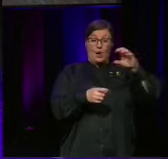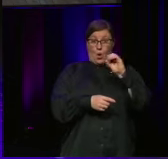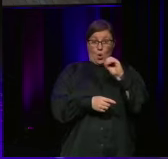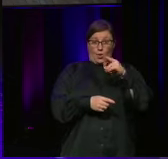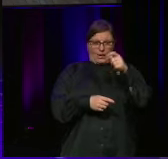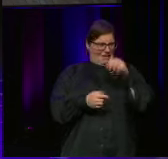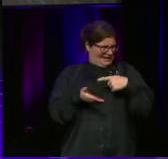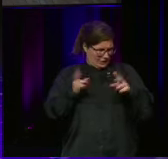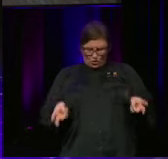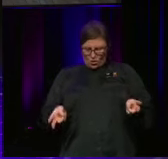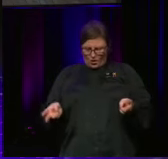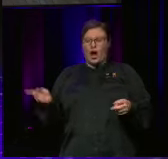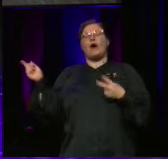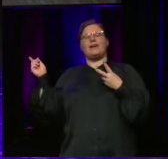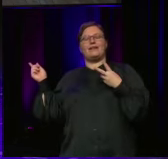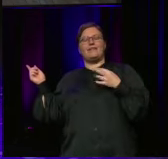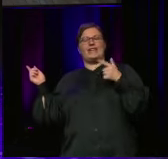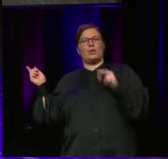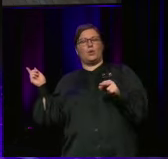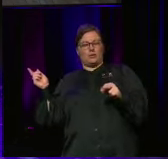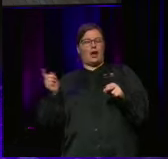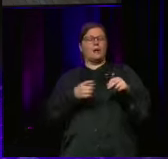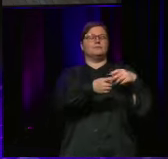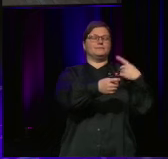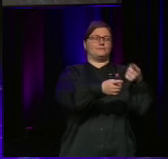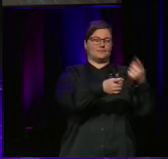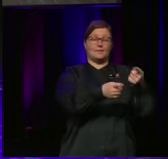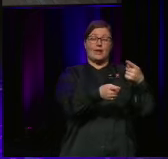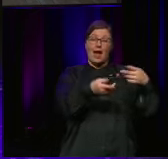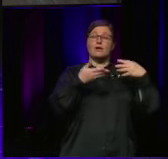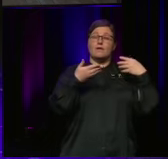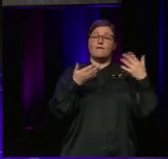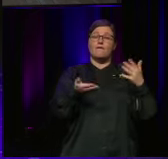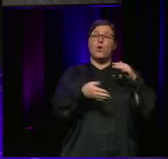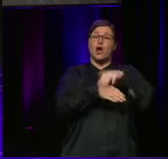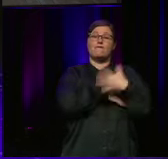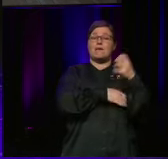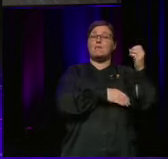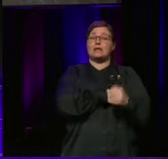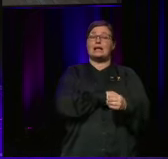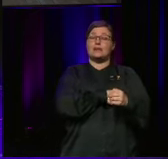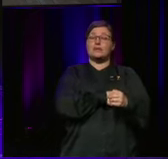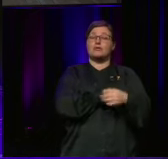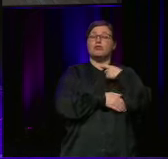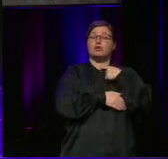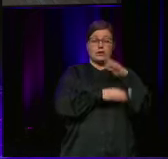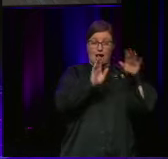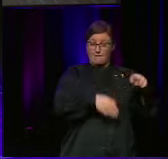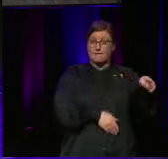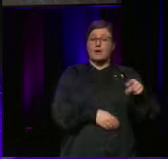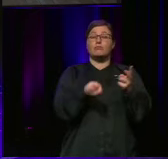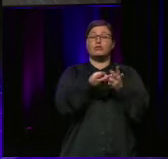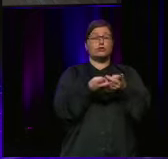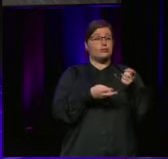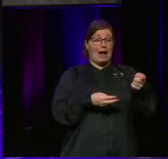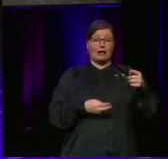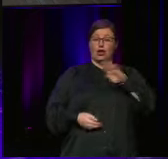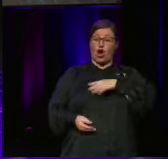Orbán heter han väl, en kvalificerad majoritet. Och då kunde han ju med